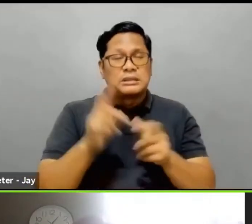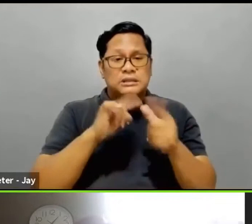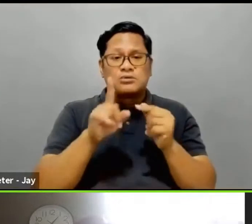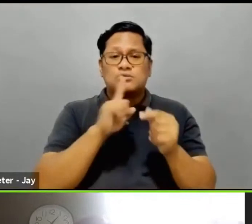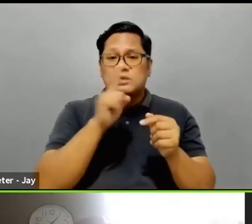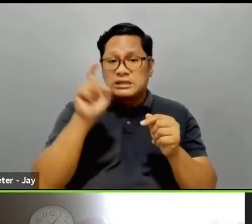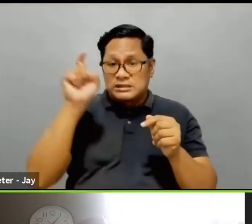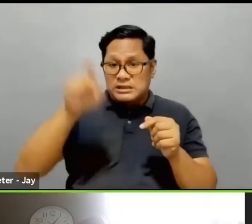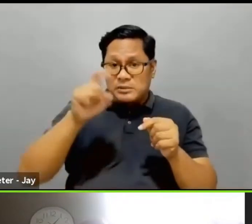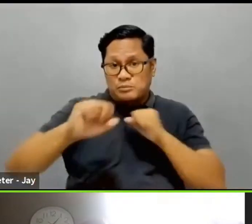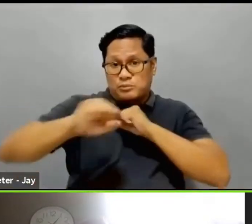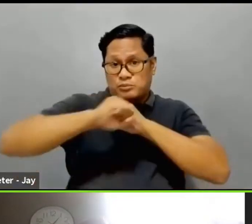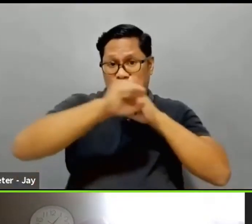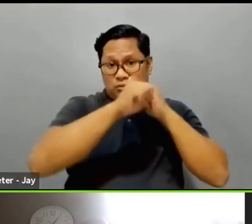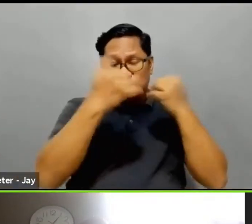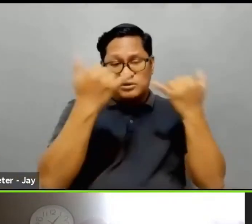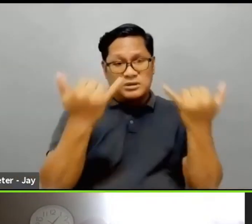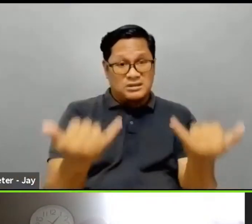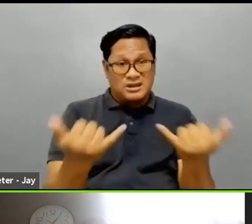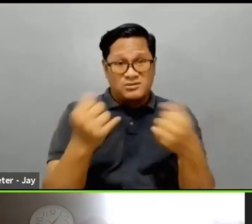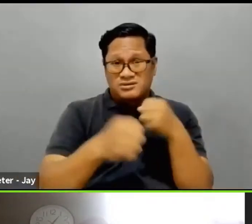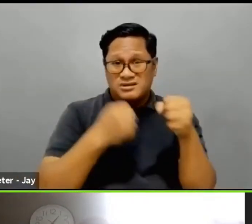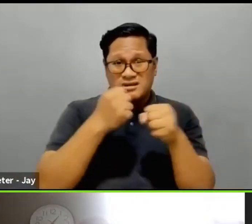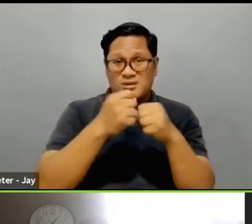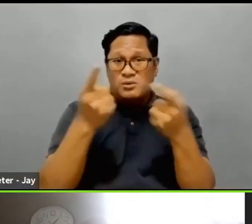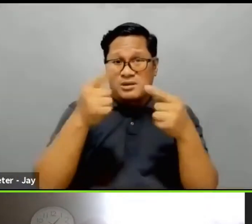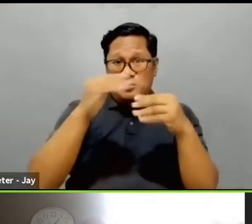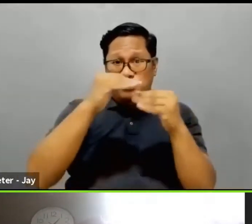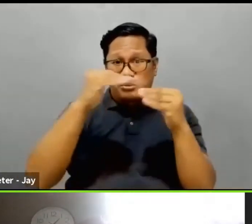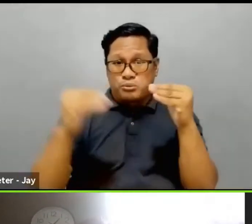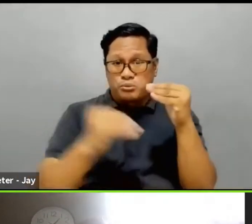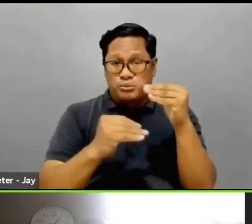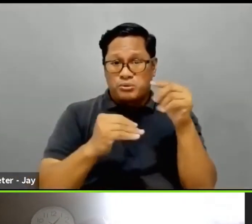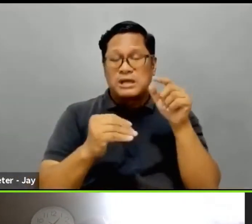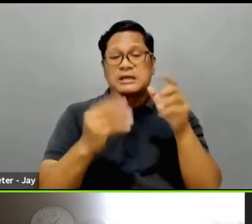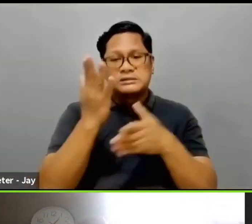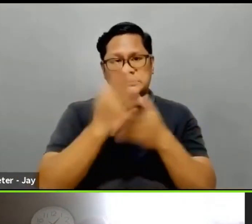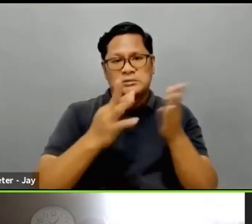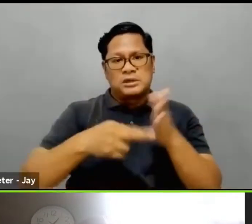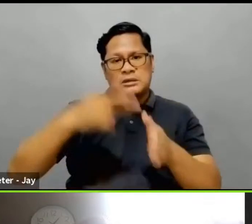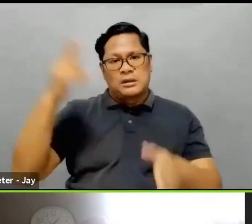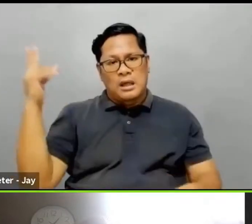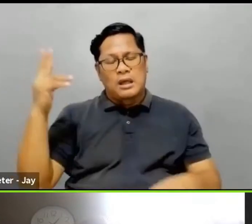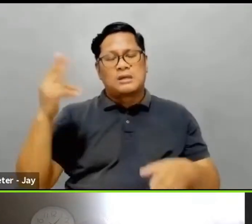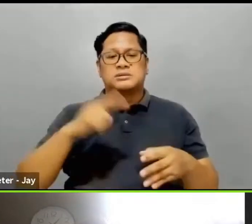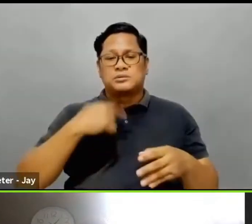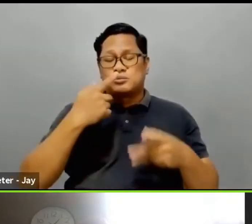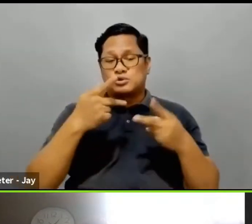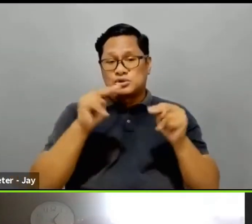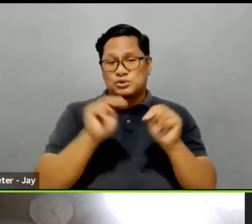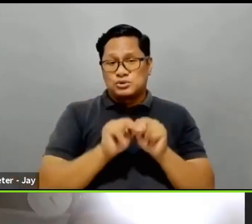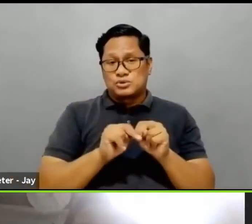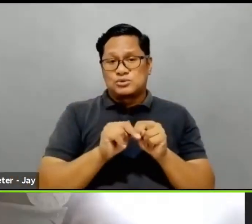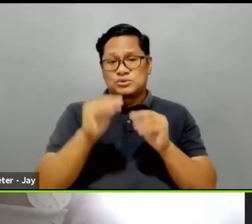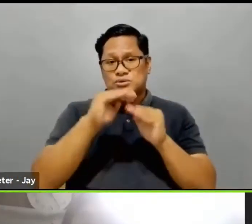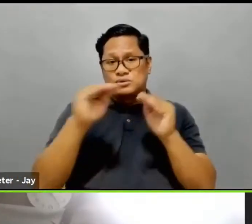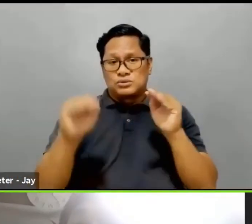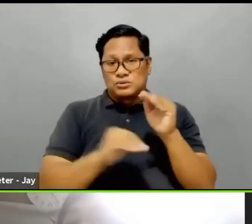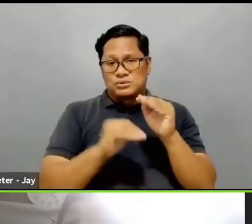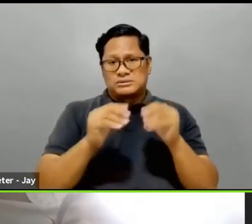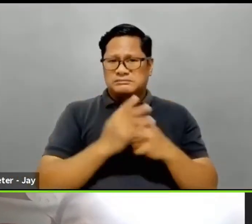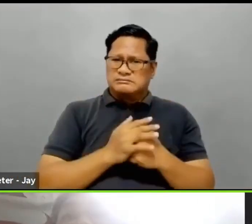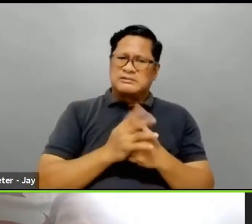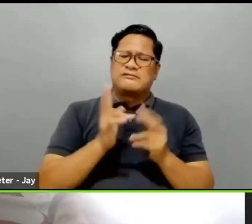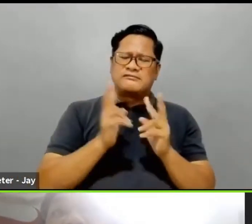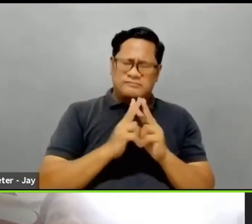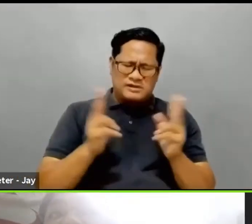this year, wala na, na-demote pa sila. At yung iba nag-retire na ang position nila ay yung demoted position, which is